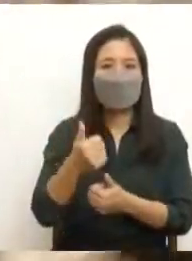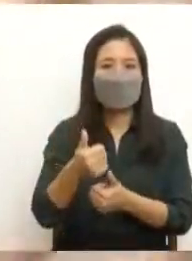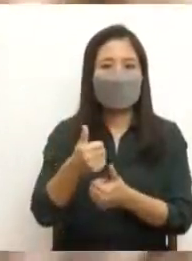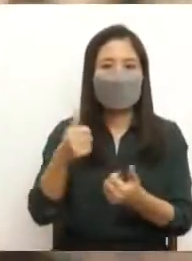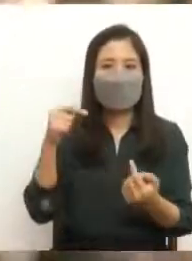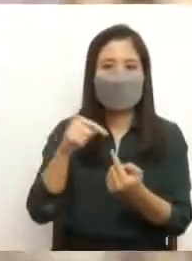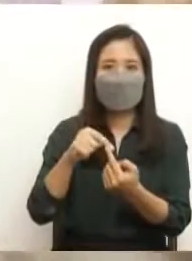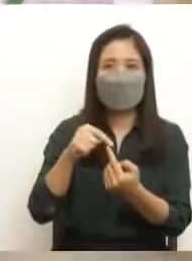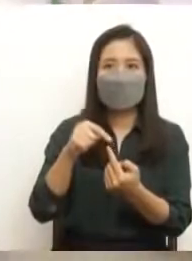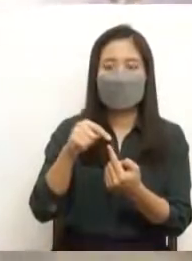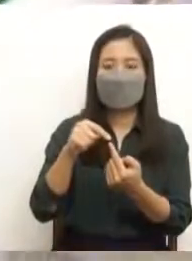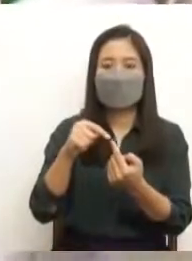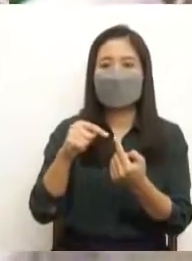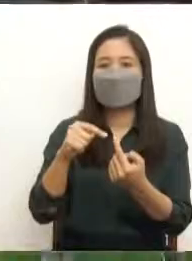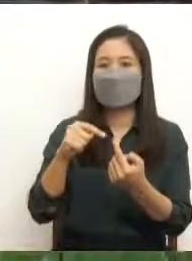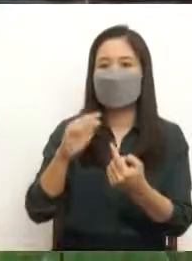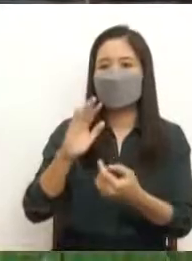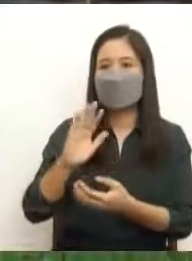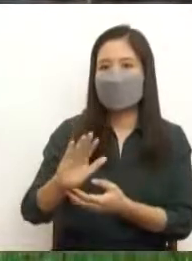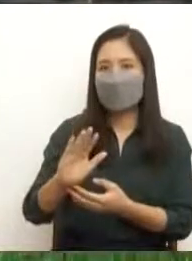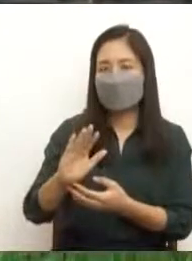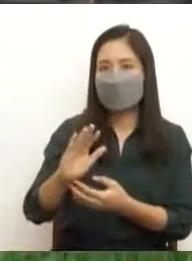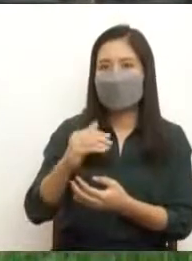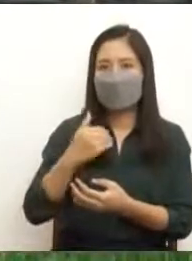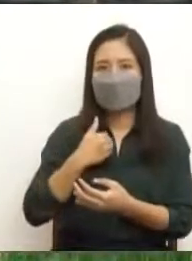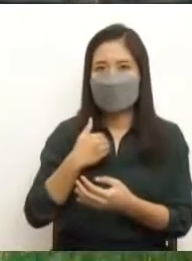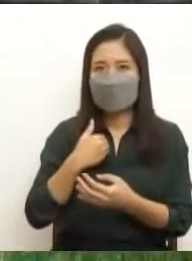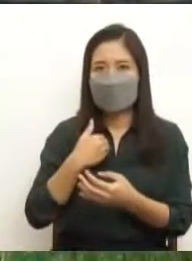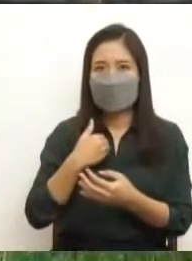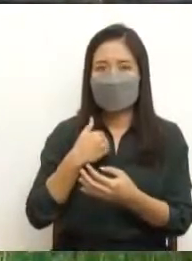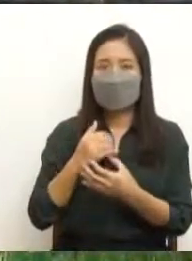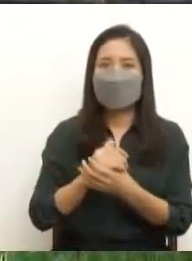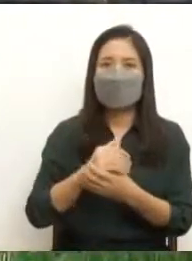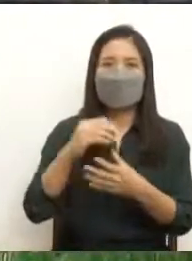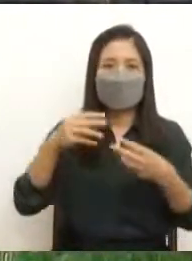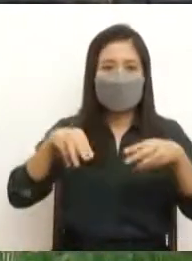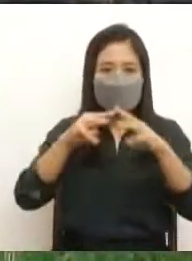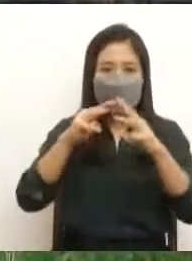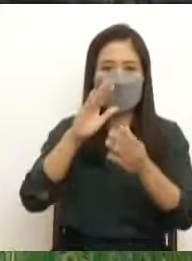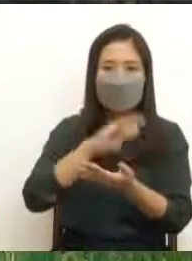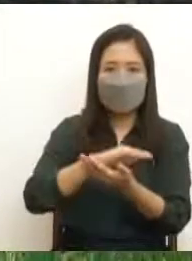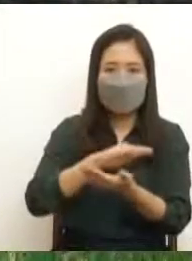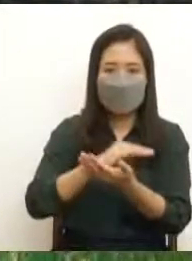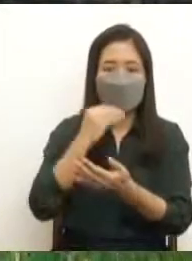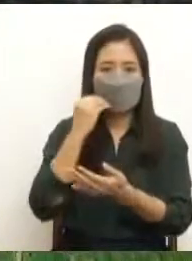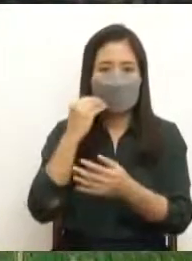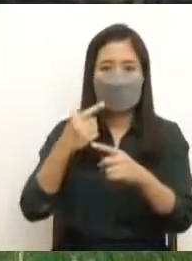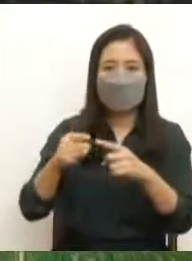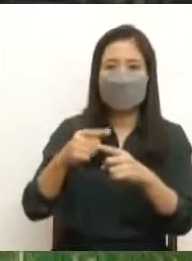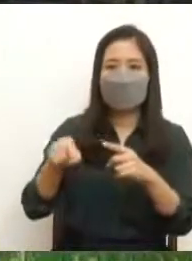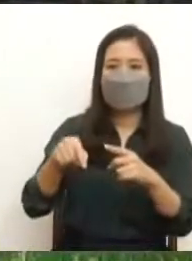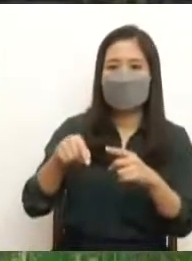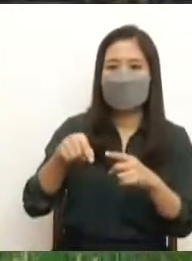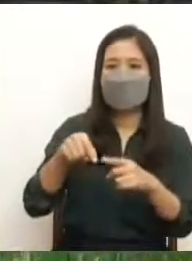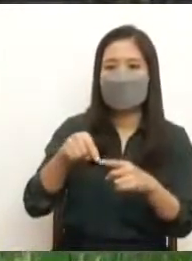จากภาคส่วนต่างๆนะไม่ว่าจะเป็นบ้านวัดโรงเรียนนะซึ่งที่เราเรียกว่าพลังบวรโมเด